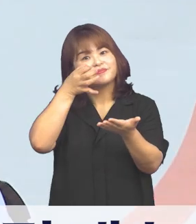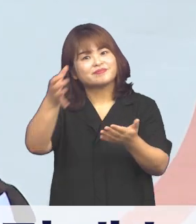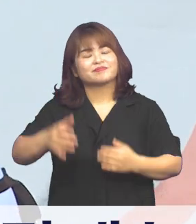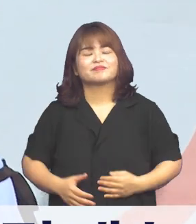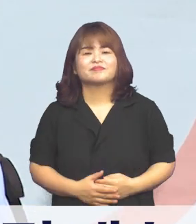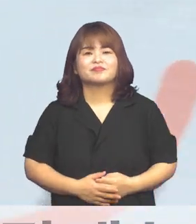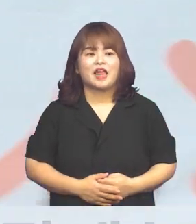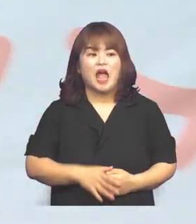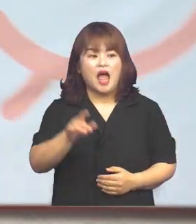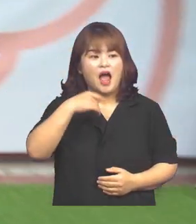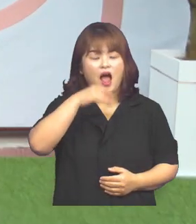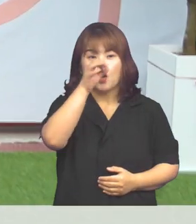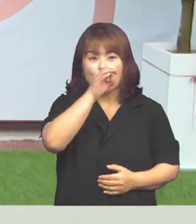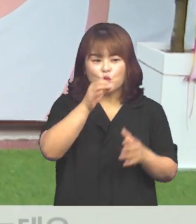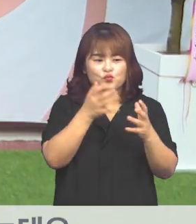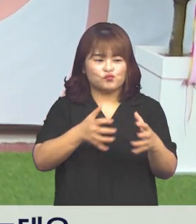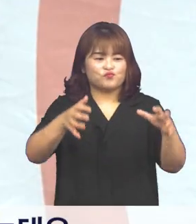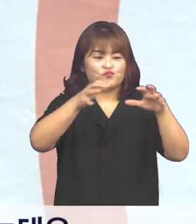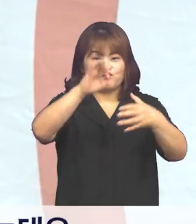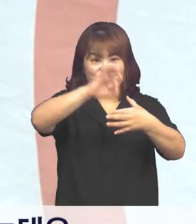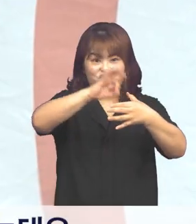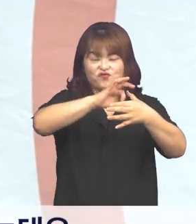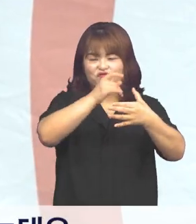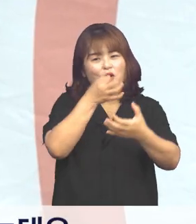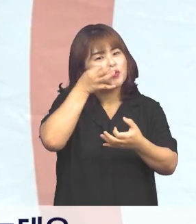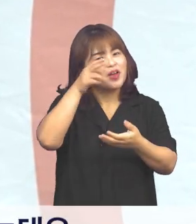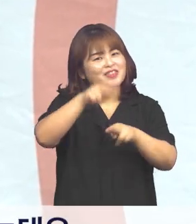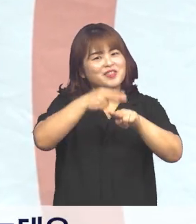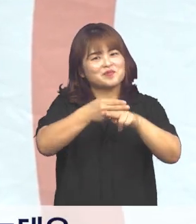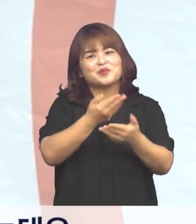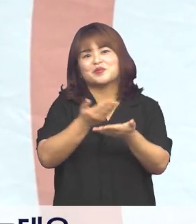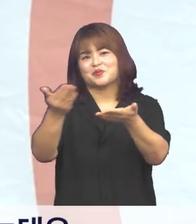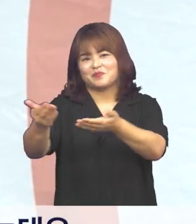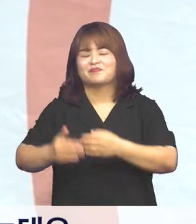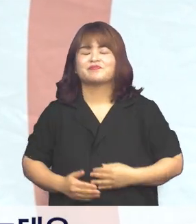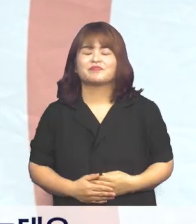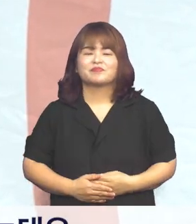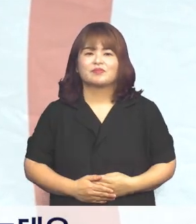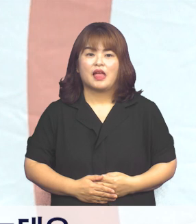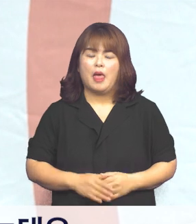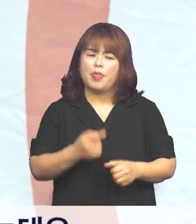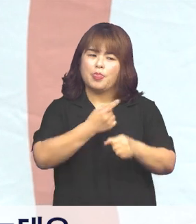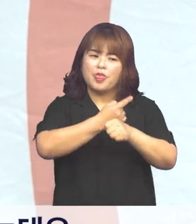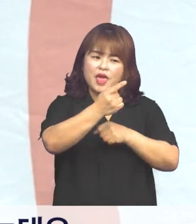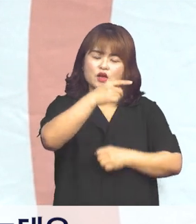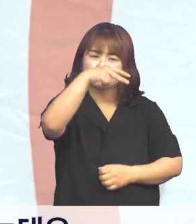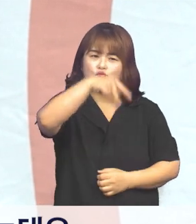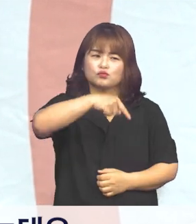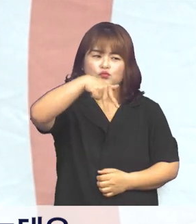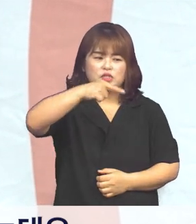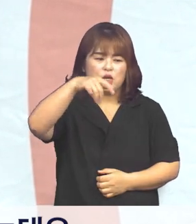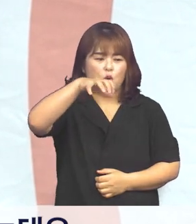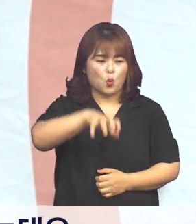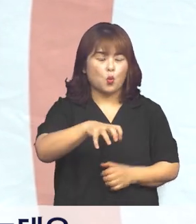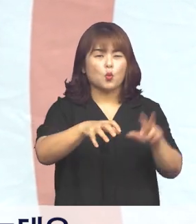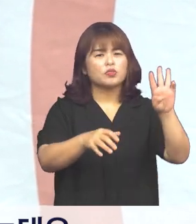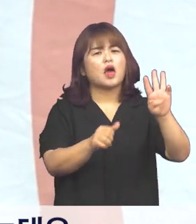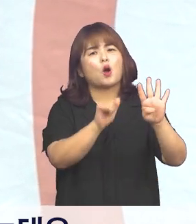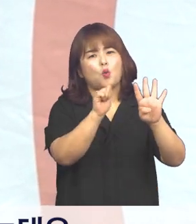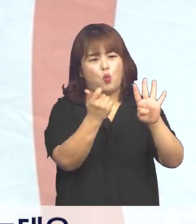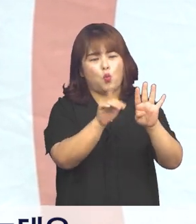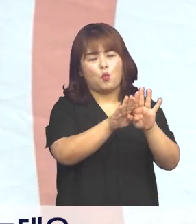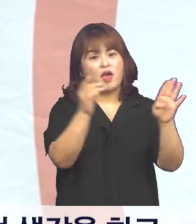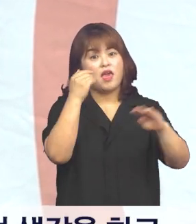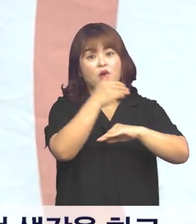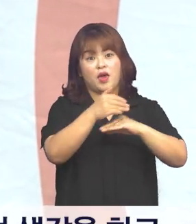저금통을 선물했습니다. 밥과 함께라면 내년에는 또 4호점이 수지에 열리는 걸로 알고 있는데요.